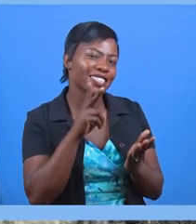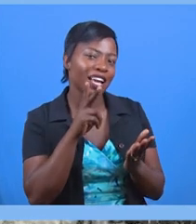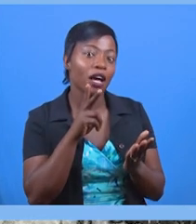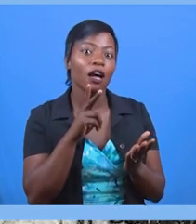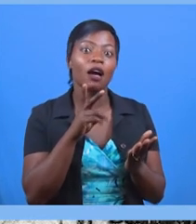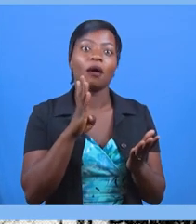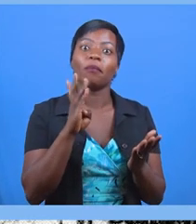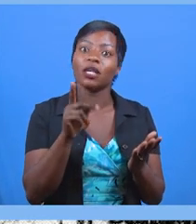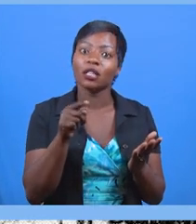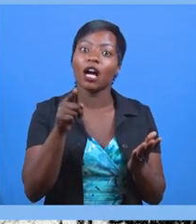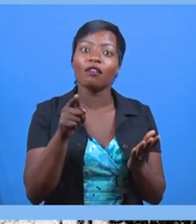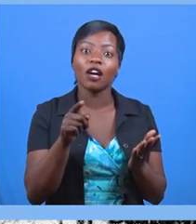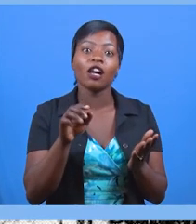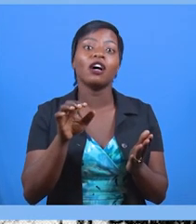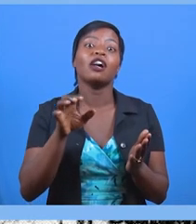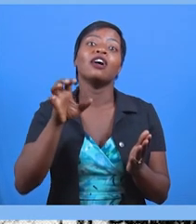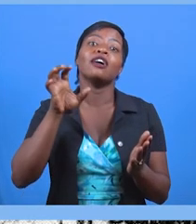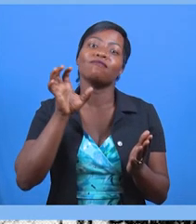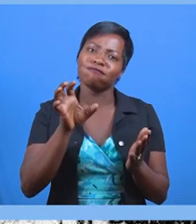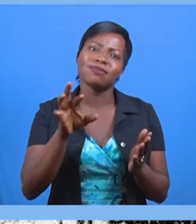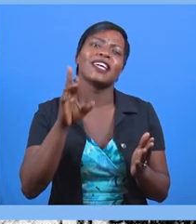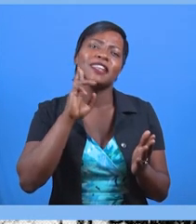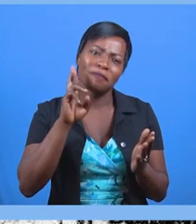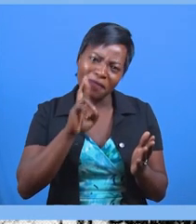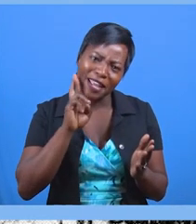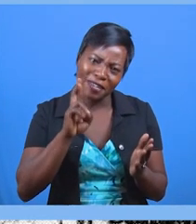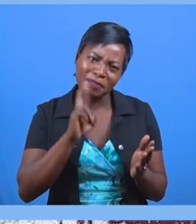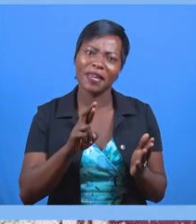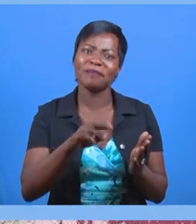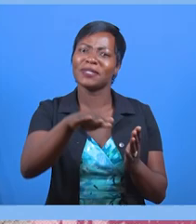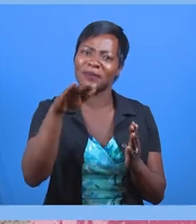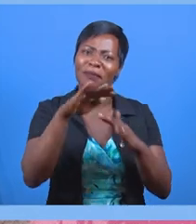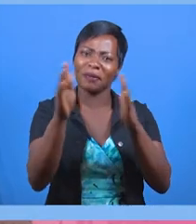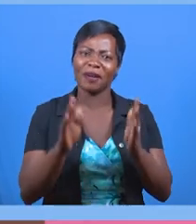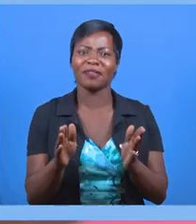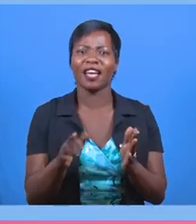vakazoguma vavaui pakuti vanga vakutotonga vatema